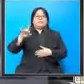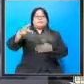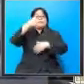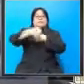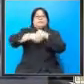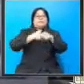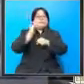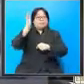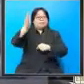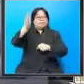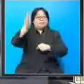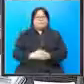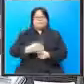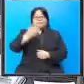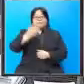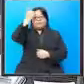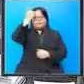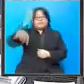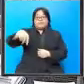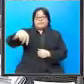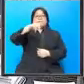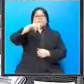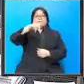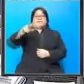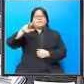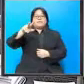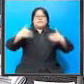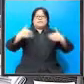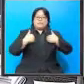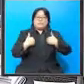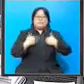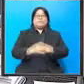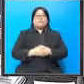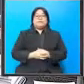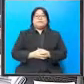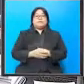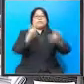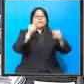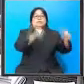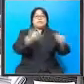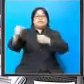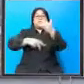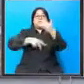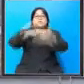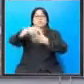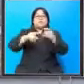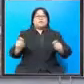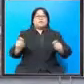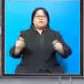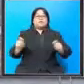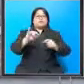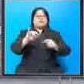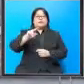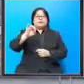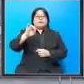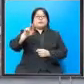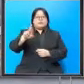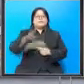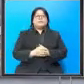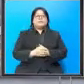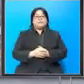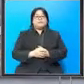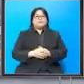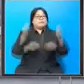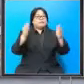juga pada awal tahun depan ada toydito ad-dien ini mengandungi Strategi program tingkatkan indikatornya bomar